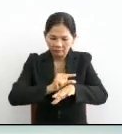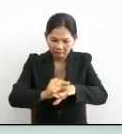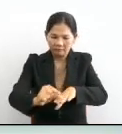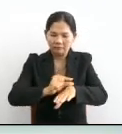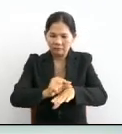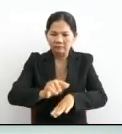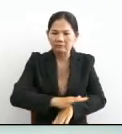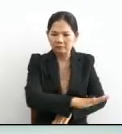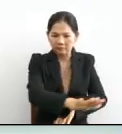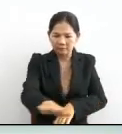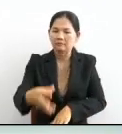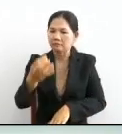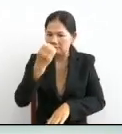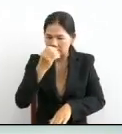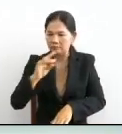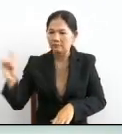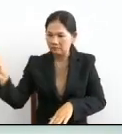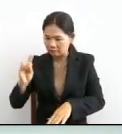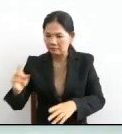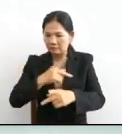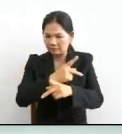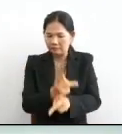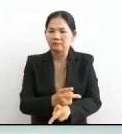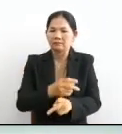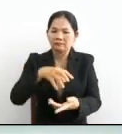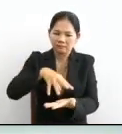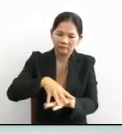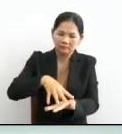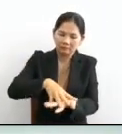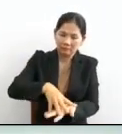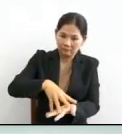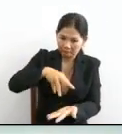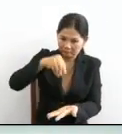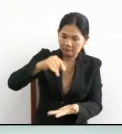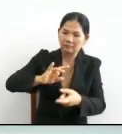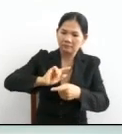lấy sát nâng phần lật chìm sát mì